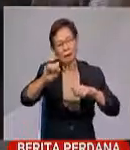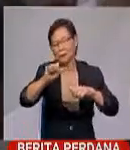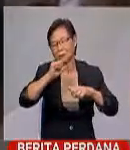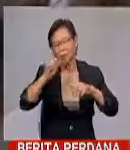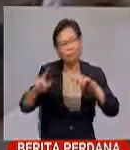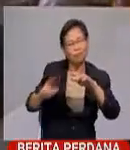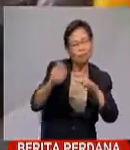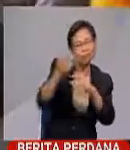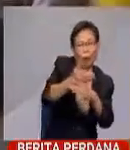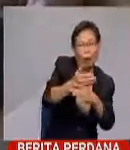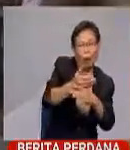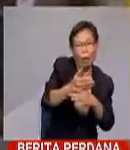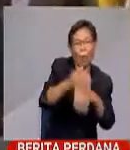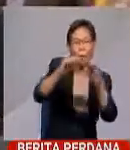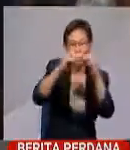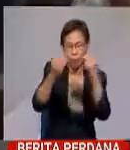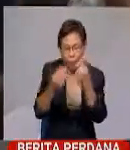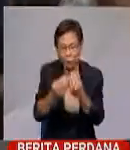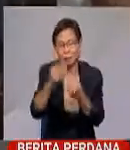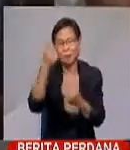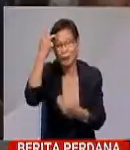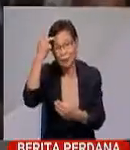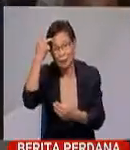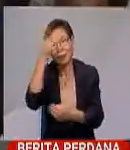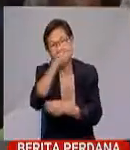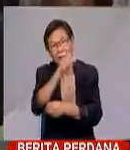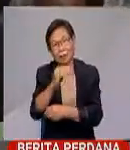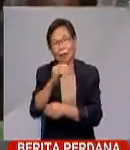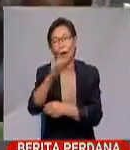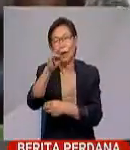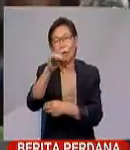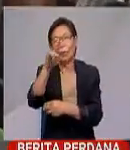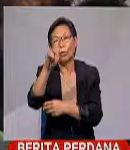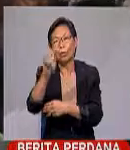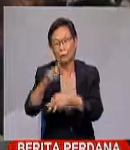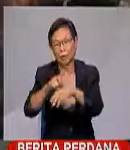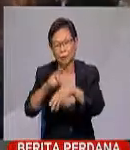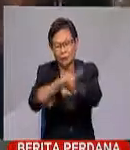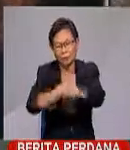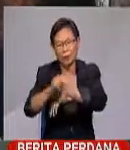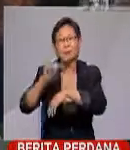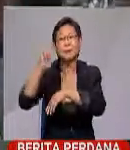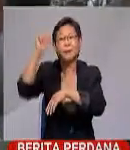tidak akan menjejaskan status masyarakat Kadazan Dusun dan Burut di negeri ini.